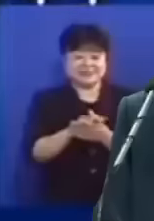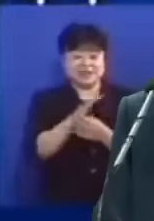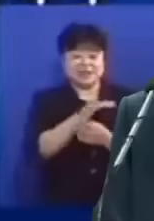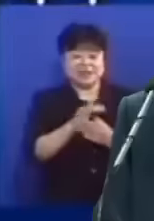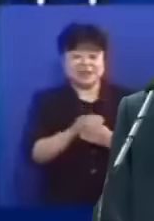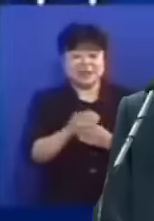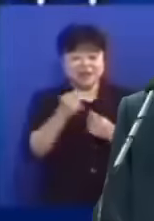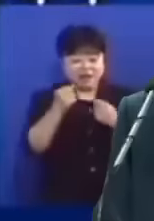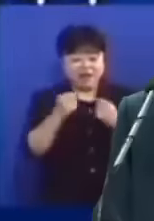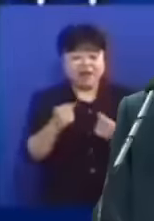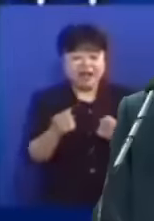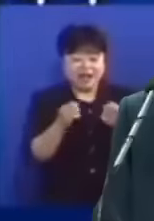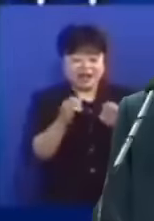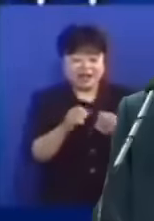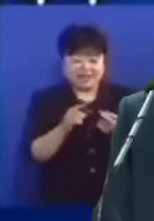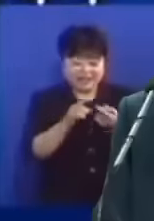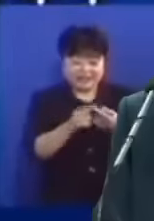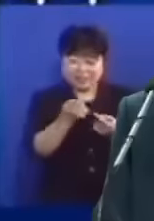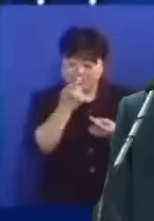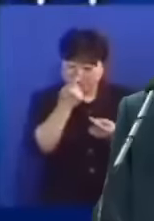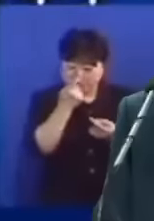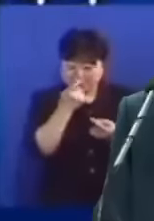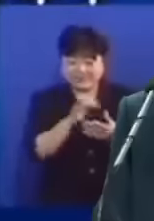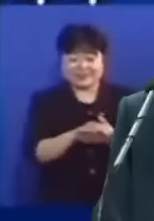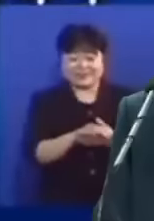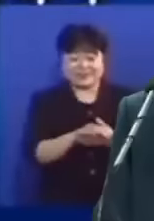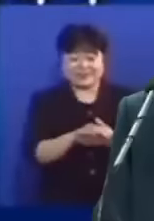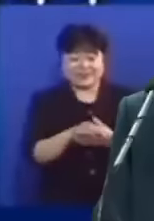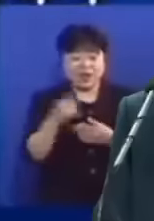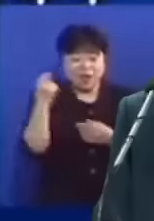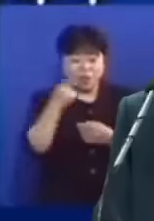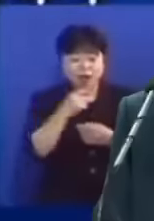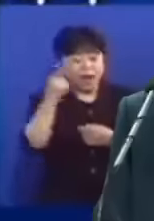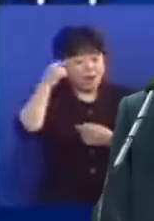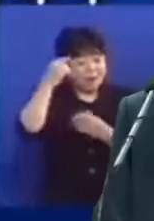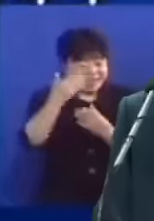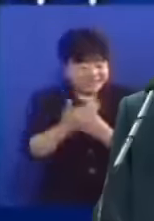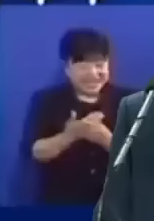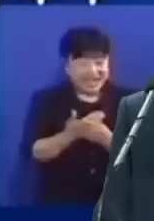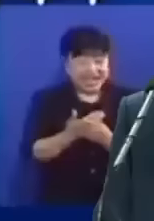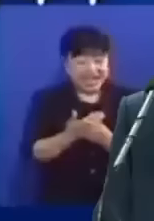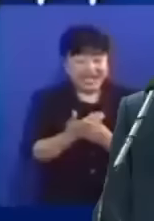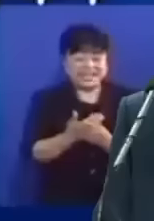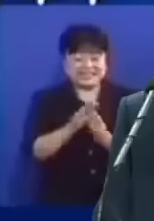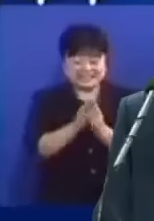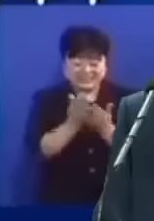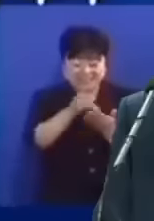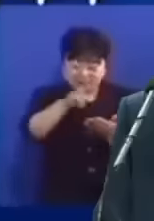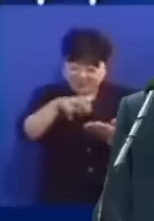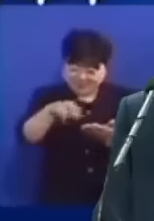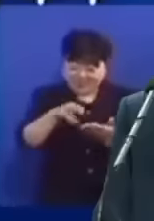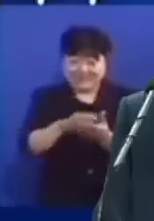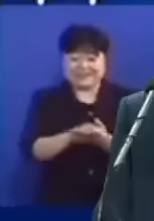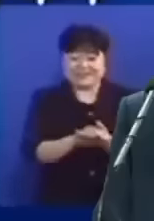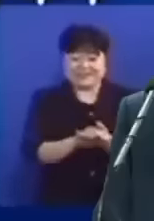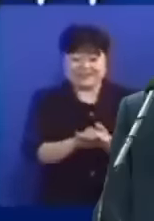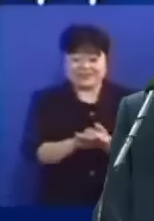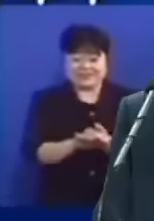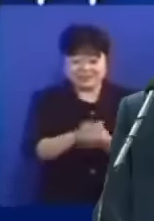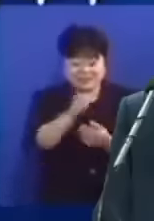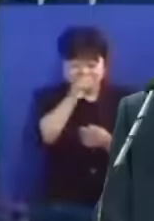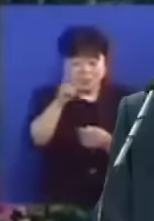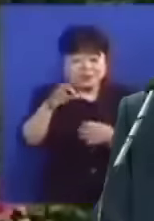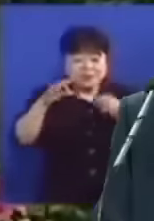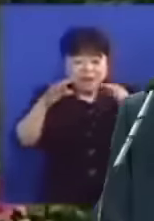건강학을 여러분 많이 들어보았을 것입니다. 저도 황 박사님 좋아하고 책도 많이 읽었는데 좋은 음악은 두뇌를